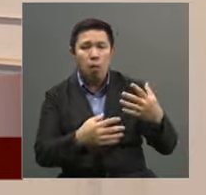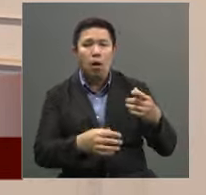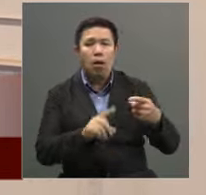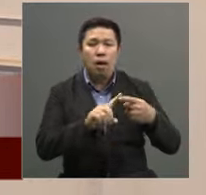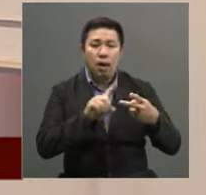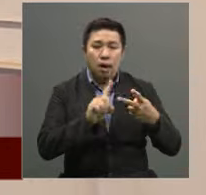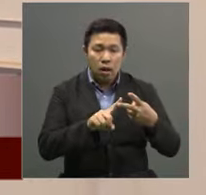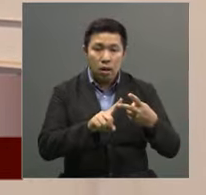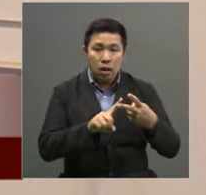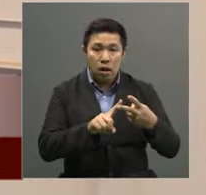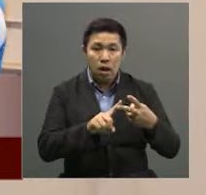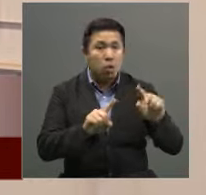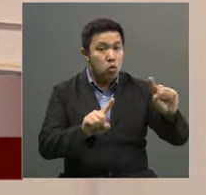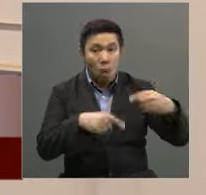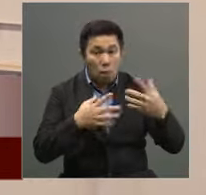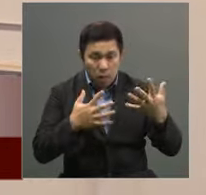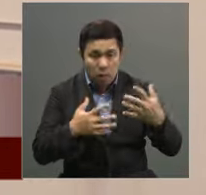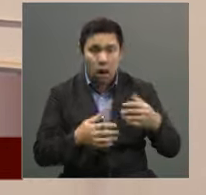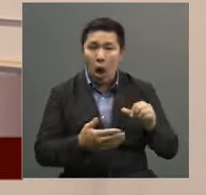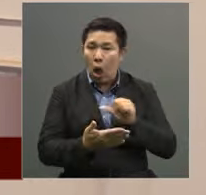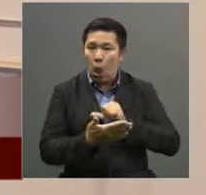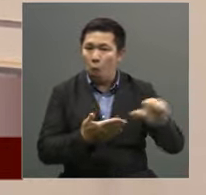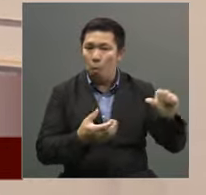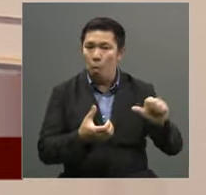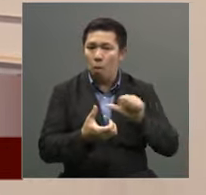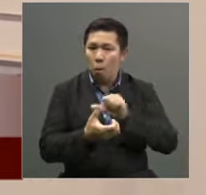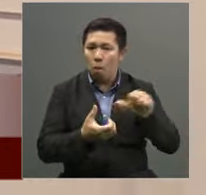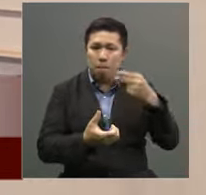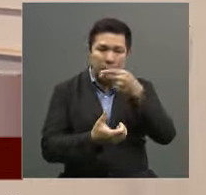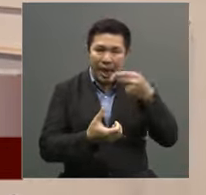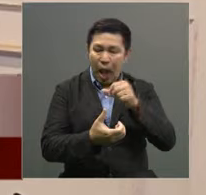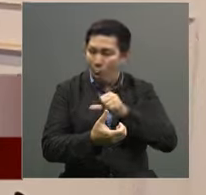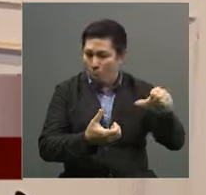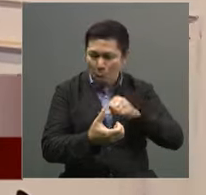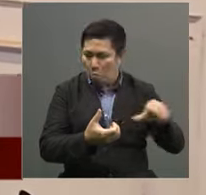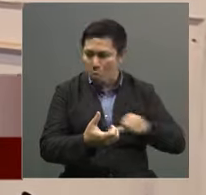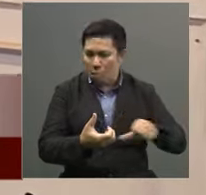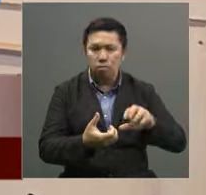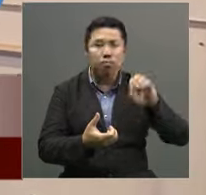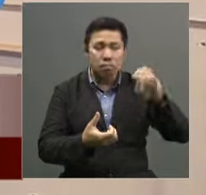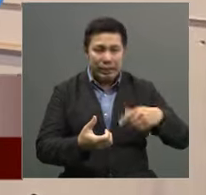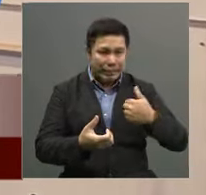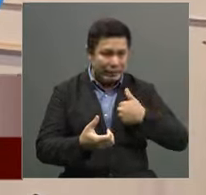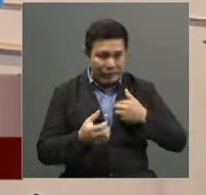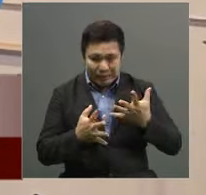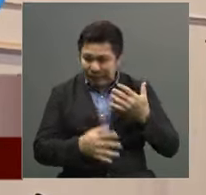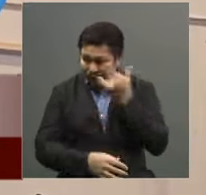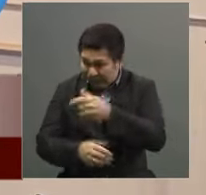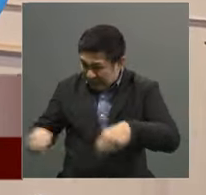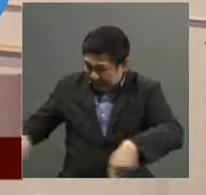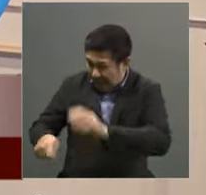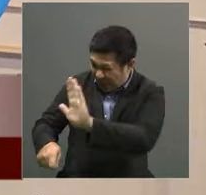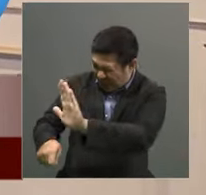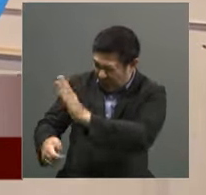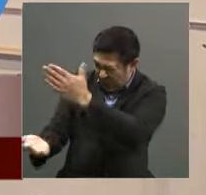คือตรงที่ว่าไม่ตอบคือลบลบขามลบข้อความทิ้งหมดอันนี้คือผมต้องรีบวิ่งเข้าครัวเลยบอกแม่ครัว